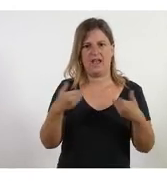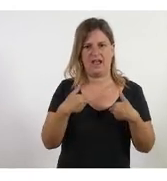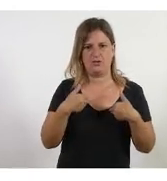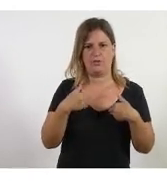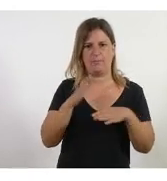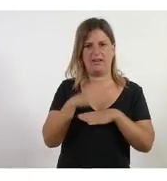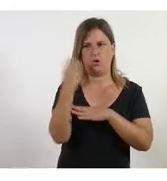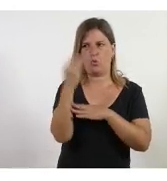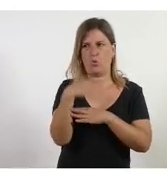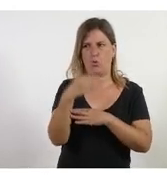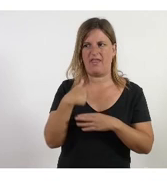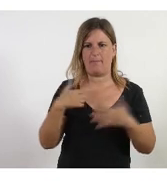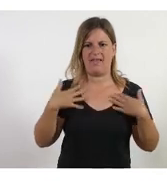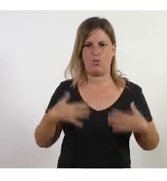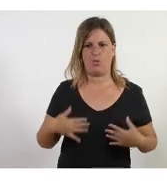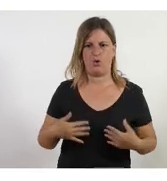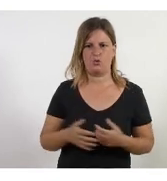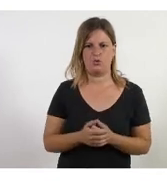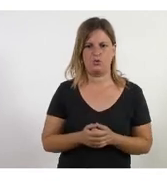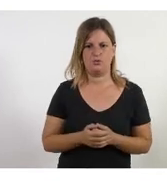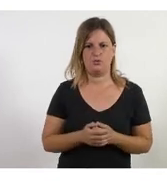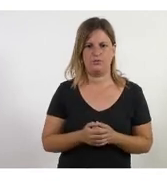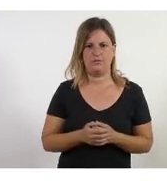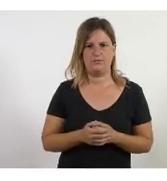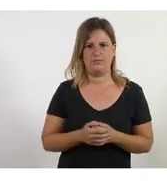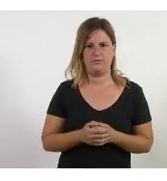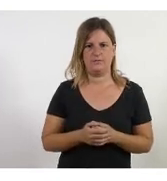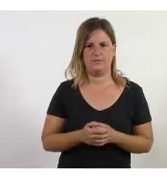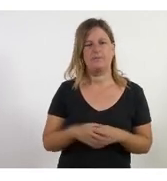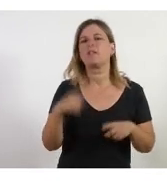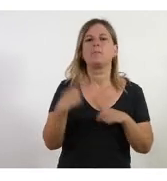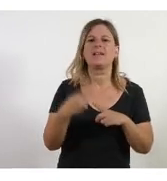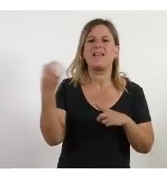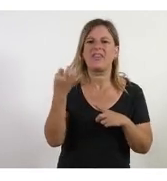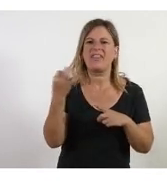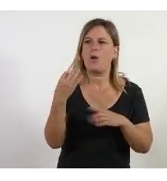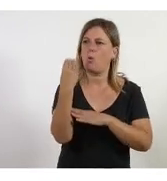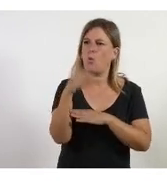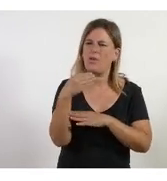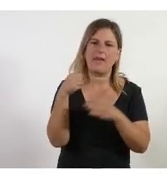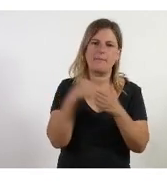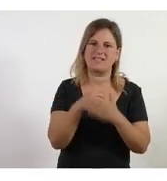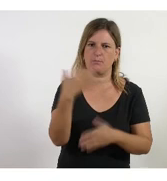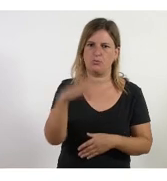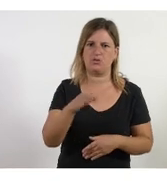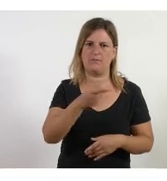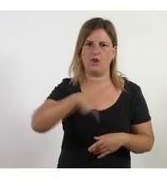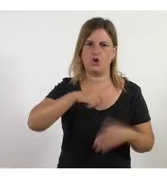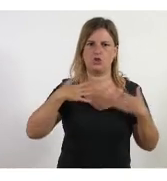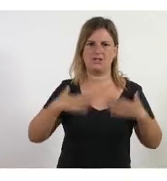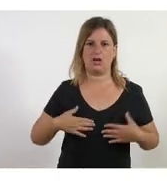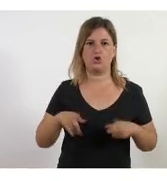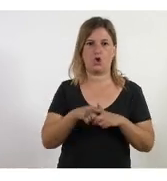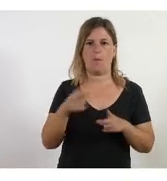a mantenir-nos a cuidar del nostre cos. Però necessitem tenir un cos cuidat al màxim possible, perquè és l'envàs, és el